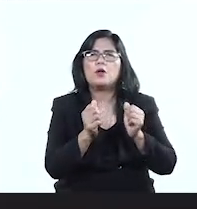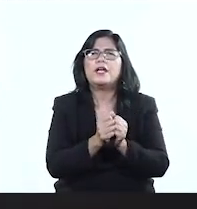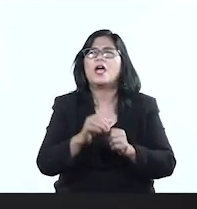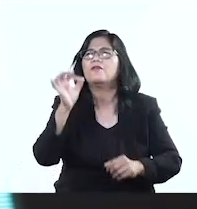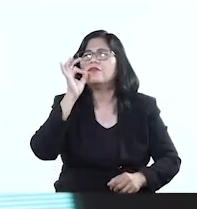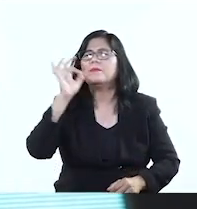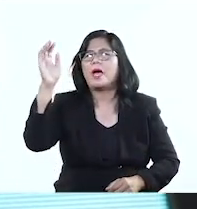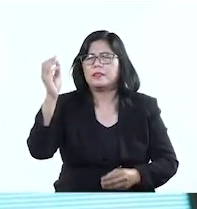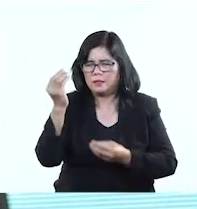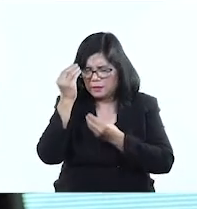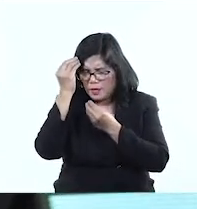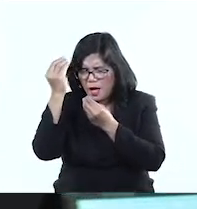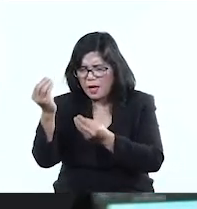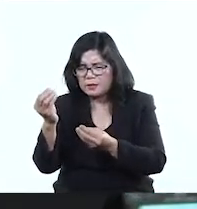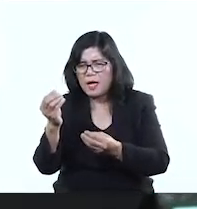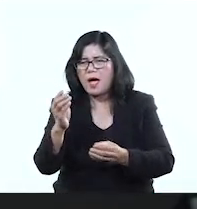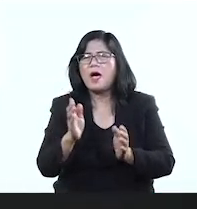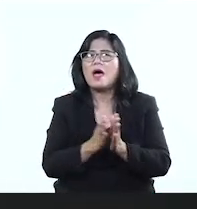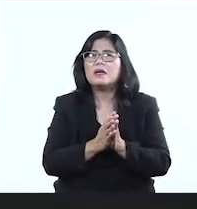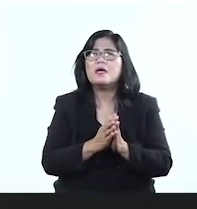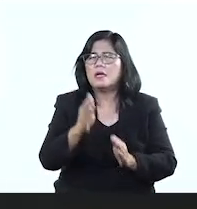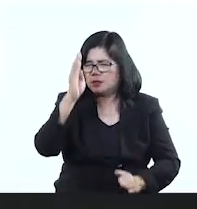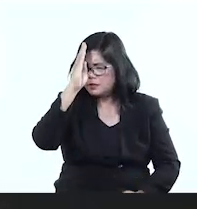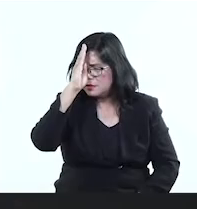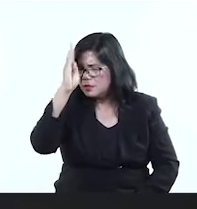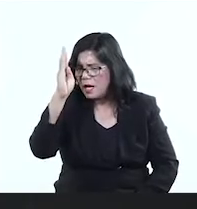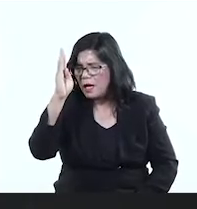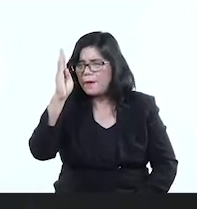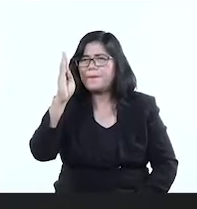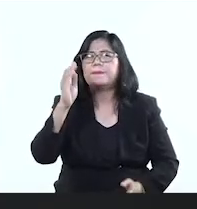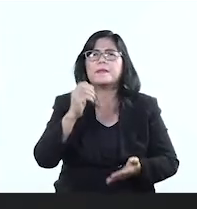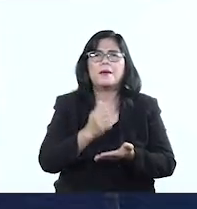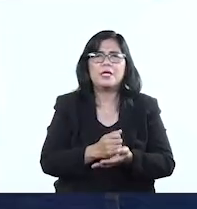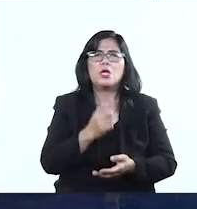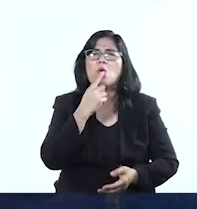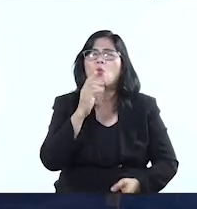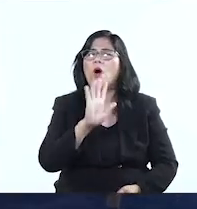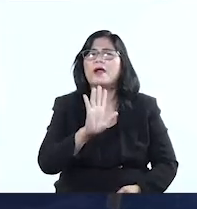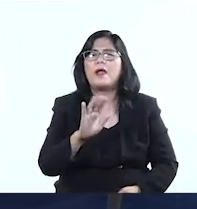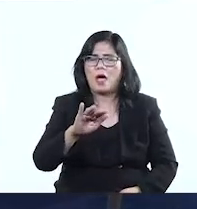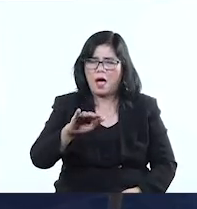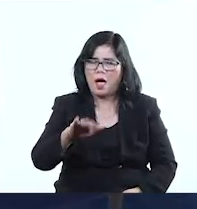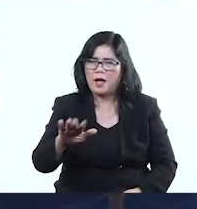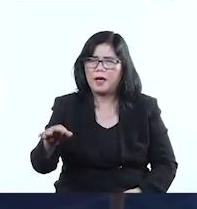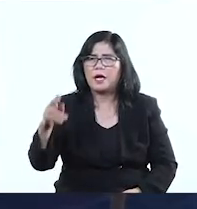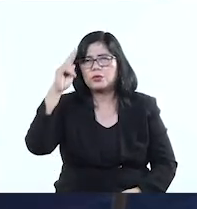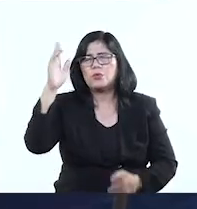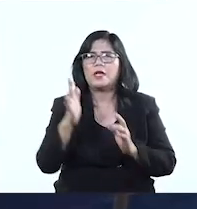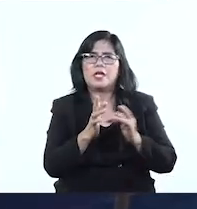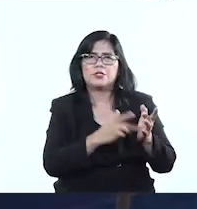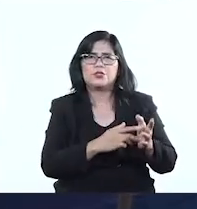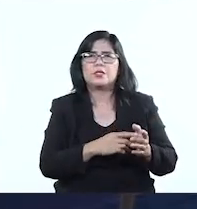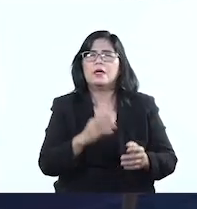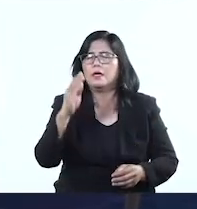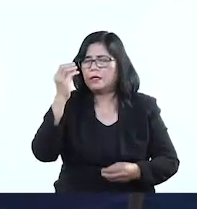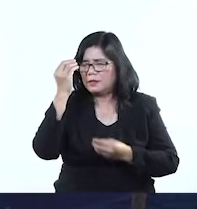Hai dan setia Hai high warna anak-anak Tuhan Yesus Hai ada tak dan